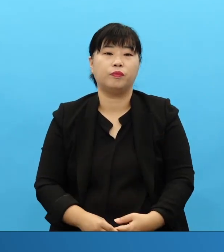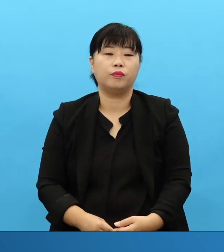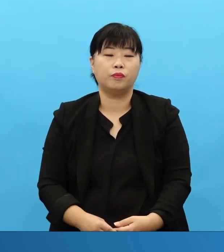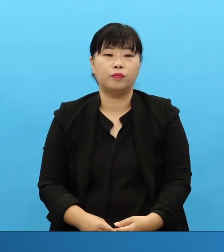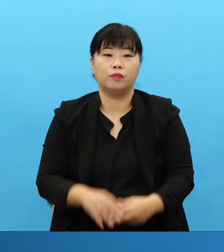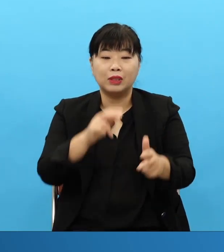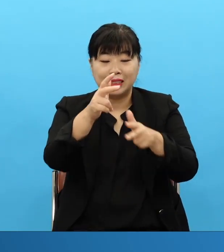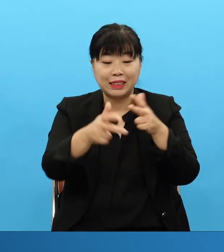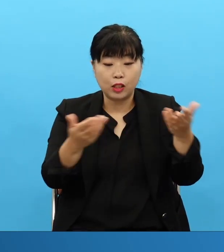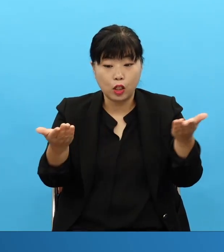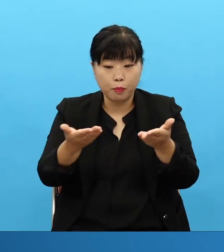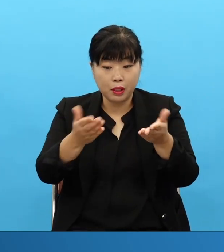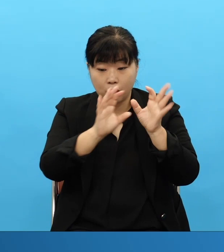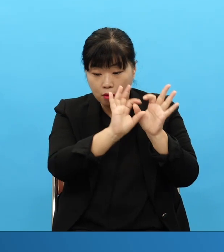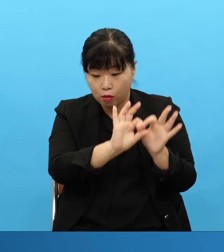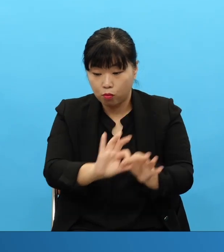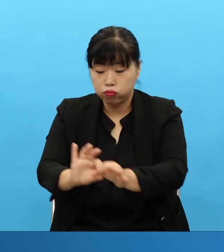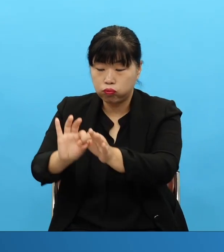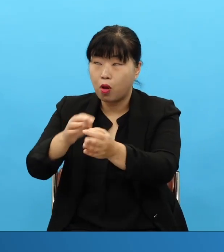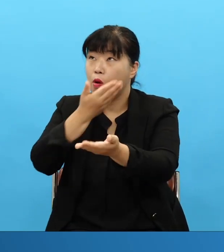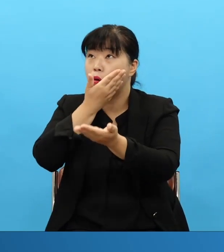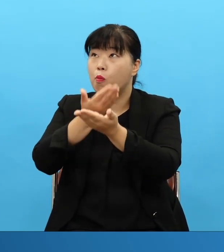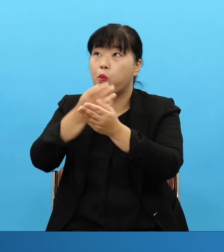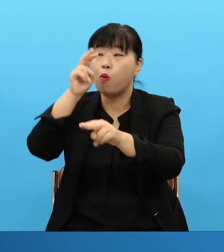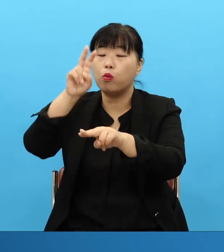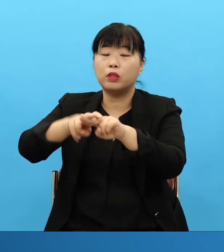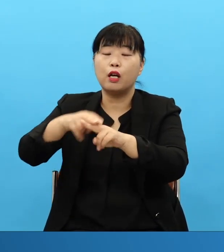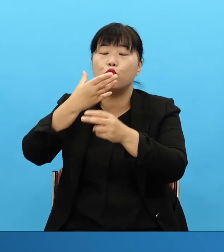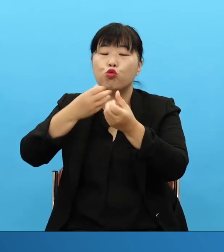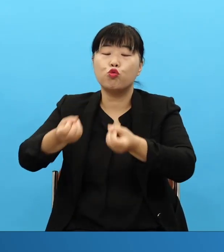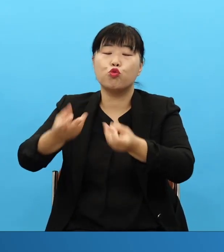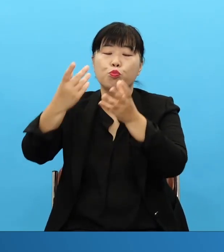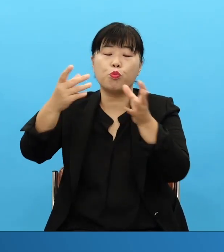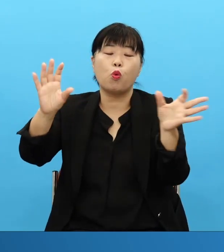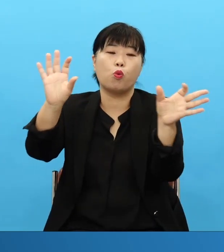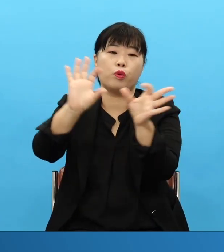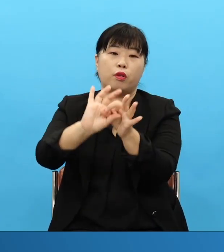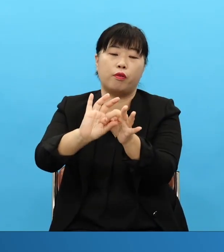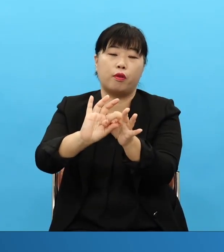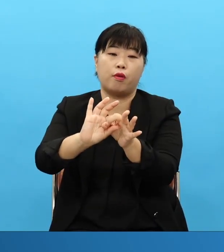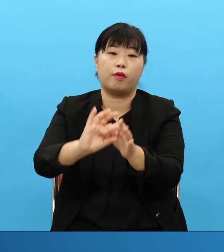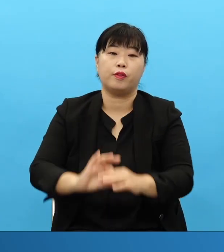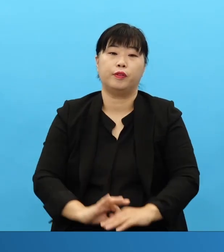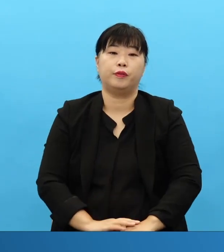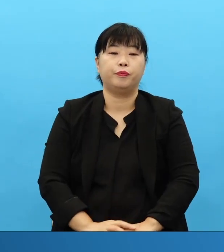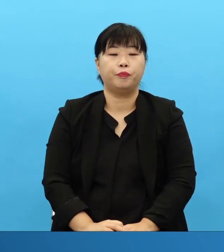보좌화가 되는 겁니다. That your business, the work that you do, the throne is established there.